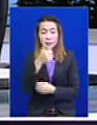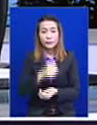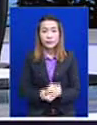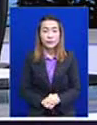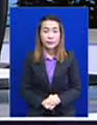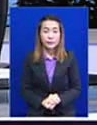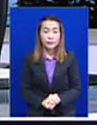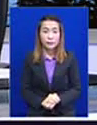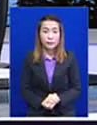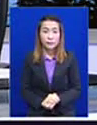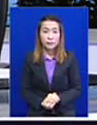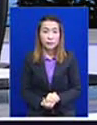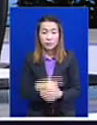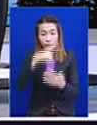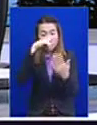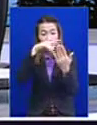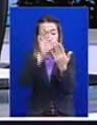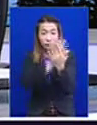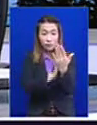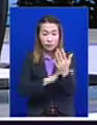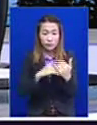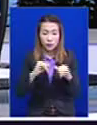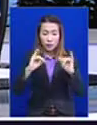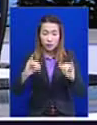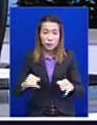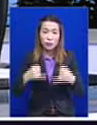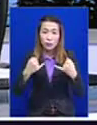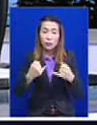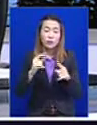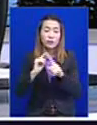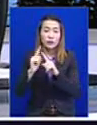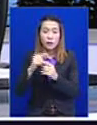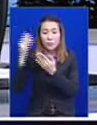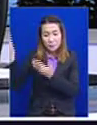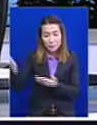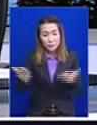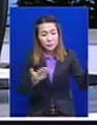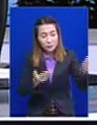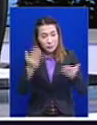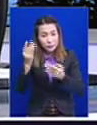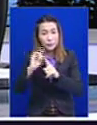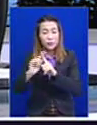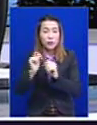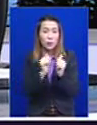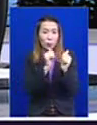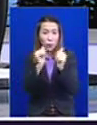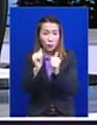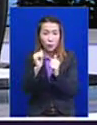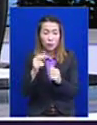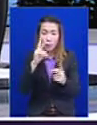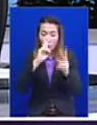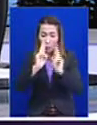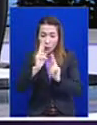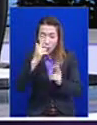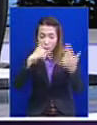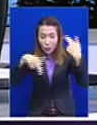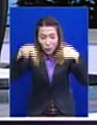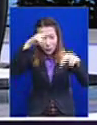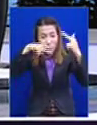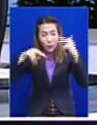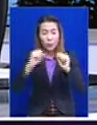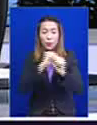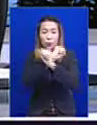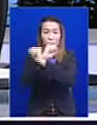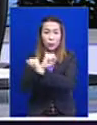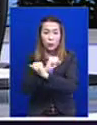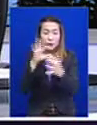ซึ่งประเทศไทยแล้วก็คนไทยนอกจากจะเป็นเจ้าบ้านที่ดีในการต้อนรับแขกบ้านแขกเมืองด้วยนะคะยังต้องมีการเฝ้าระวังในเรื่องของความปลอดภัยในเรื่องของ